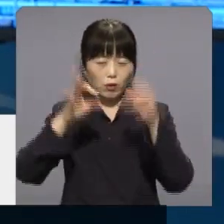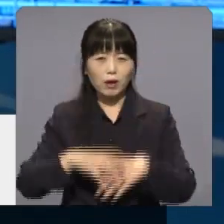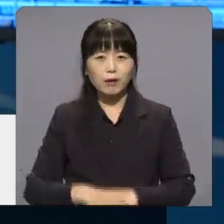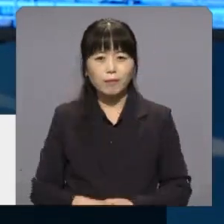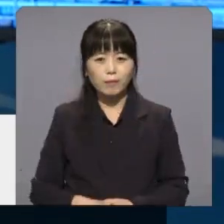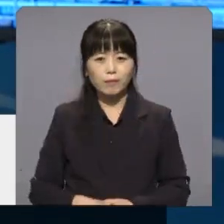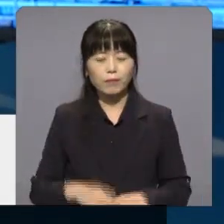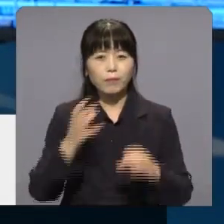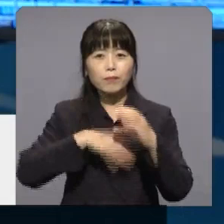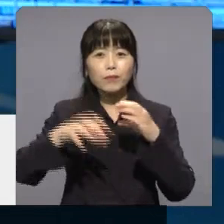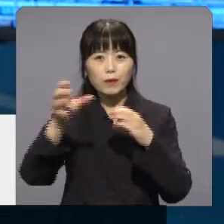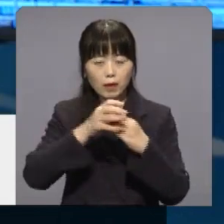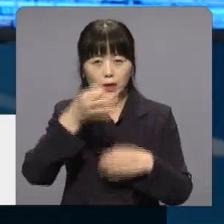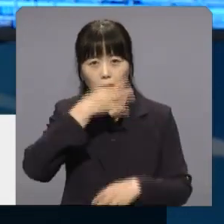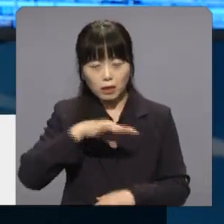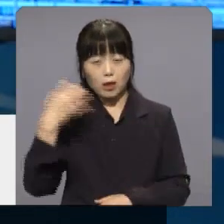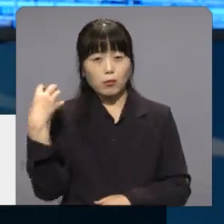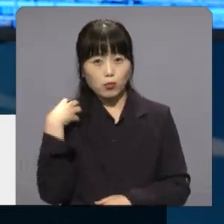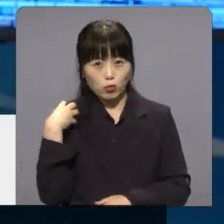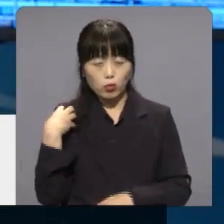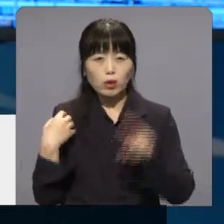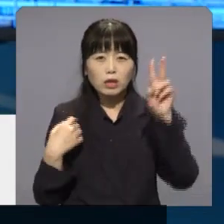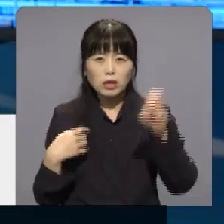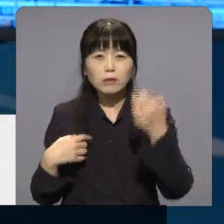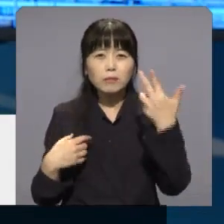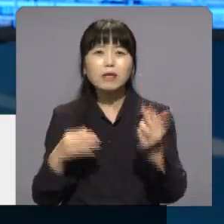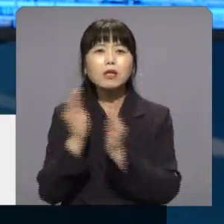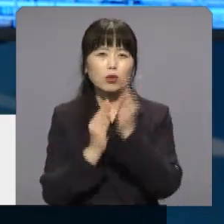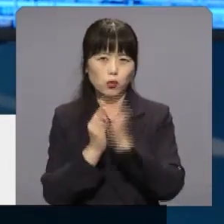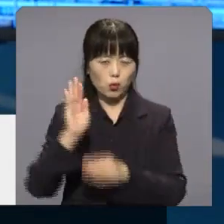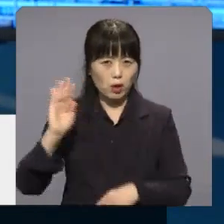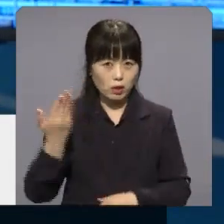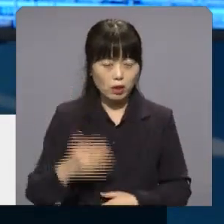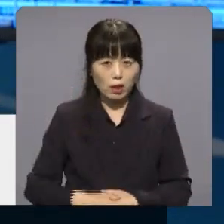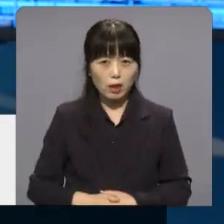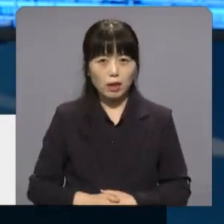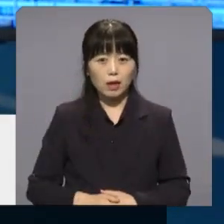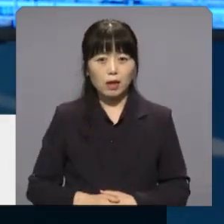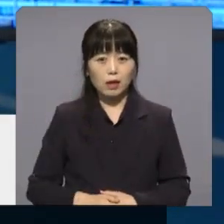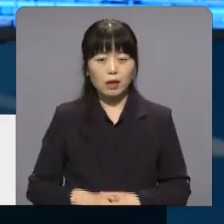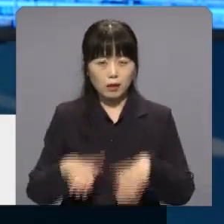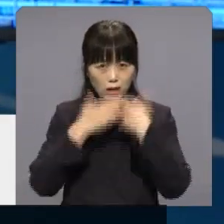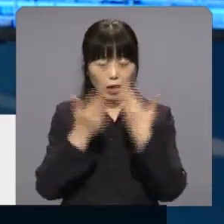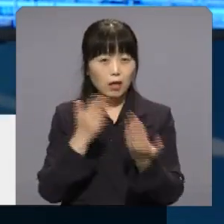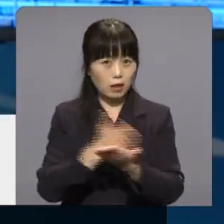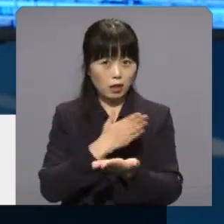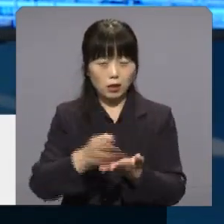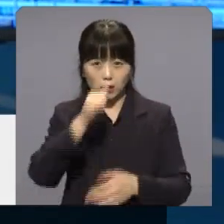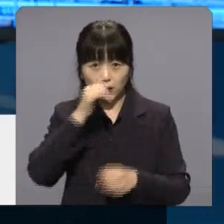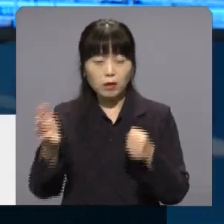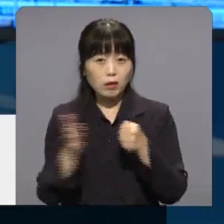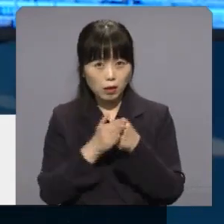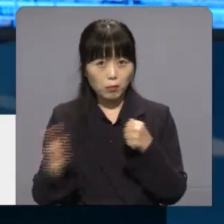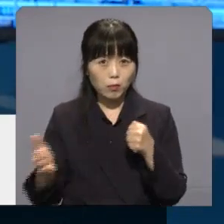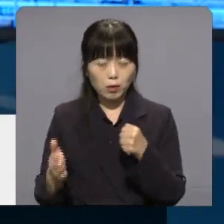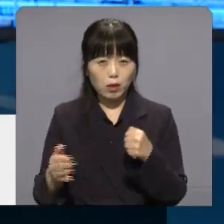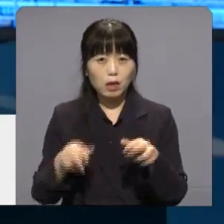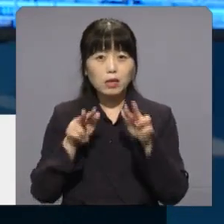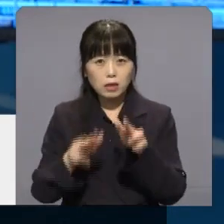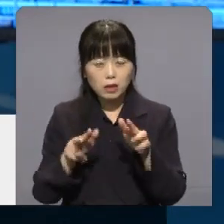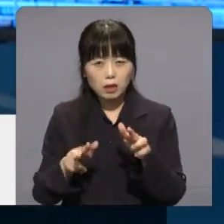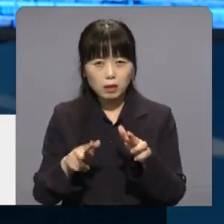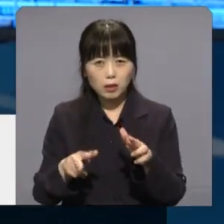추가 이자 굳음 이즈미 17주 가 된거 같은데 금단 아놔 가지시는 거니까 그러다 보니까 지금 뭐